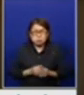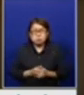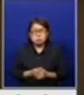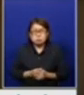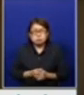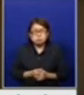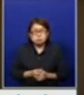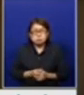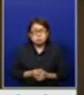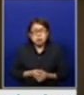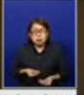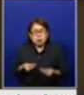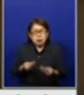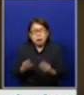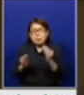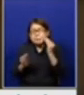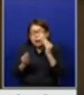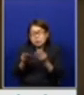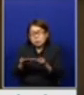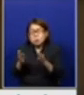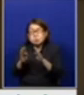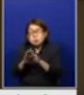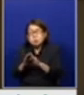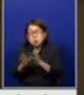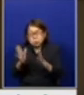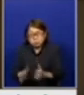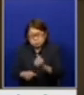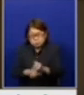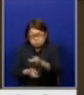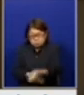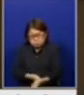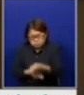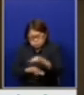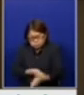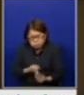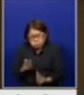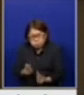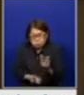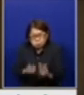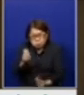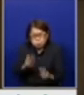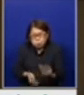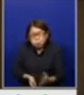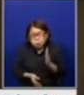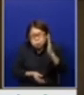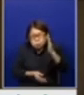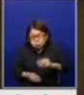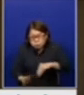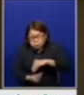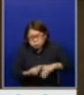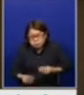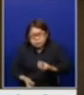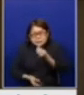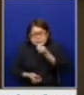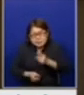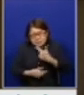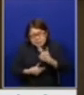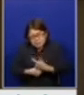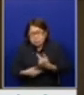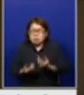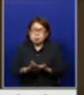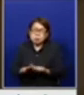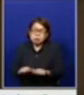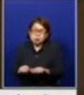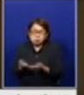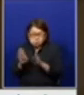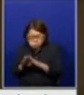กพืชผลทางเกษตรไว้เลี้ยงตัวเองแต่จะปลูกได้ไงครับเมื่อภัยมาแล้งน้ำ